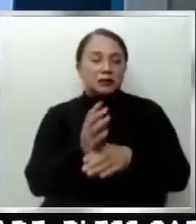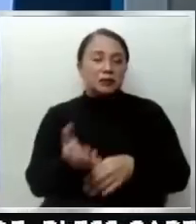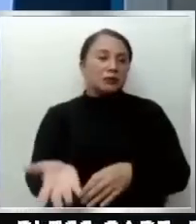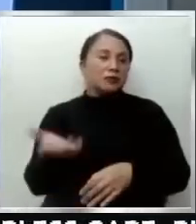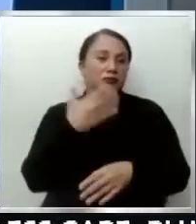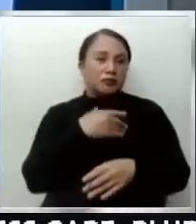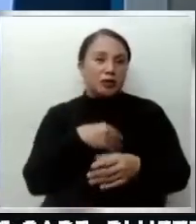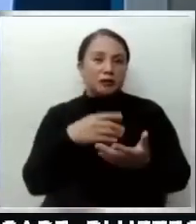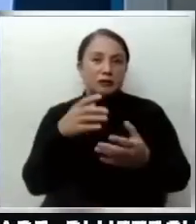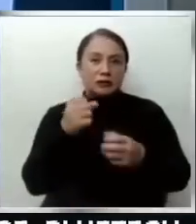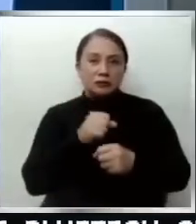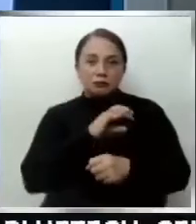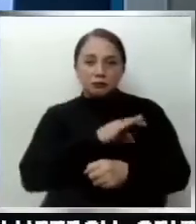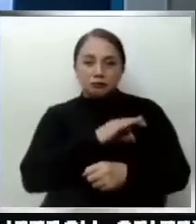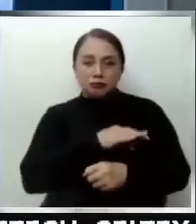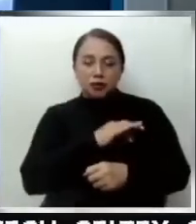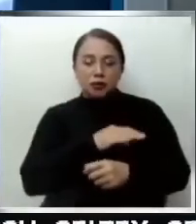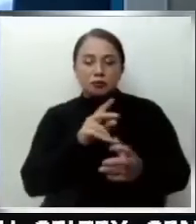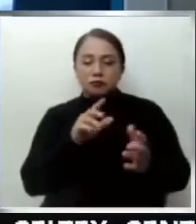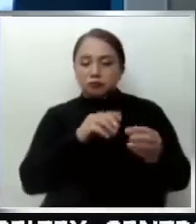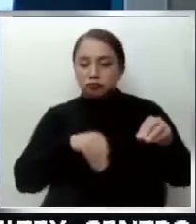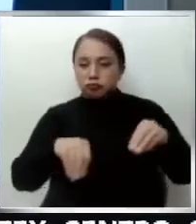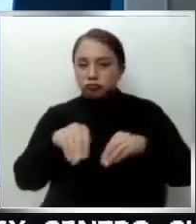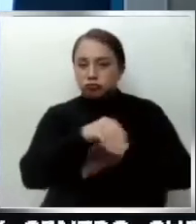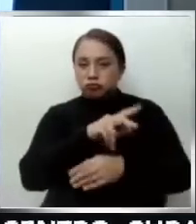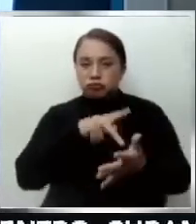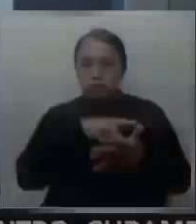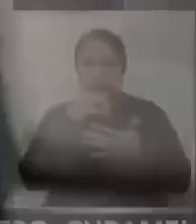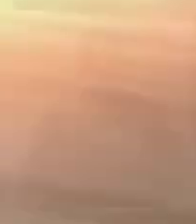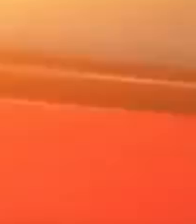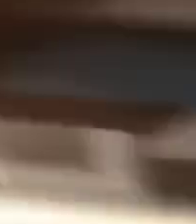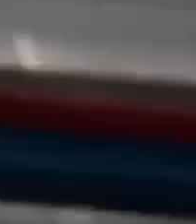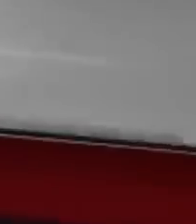Bogs palang proyekto narito ang aking eksklusibong